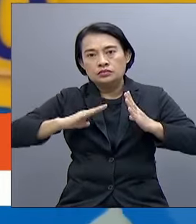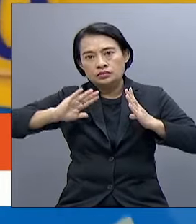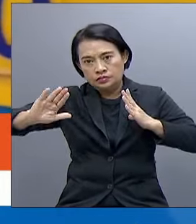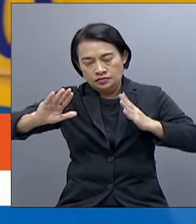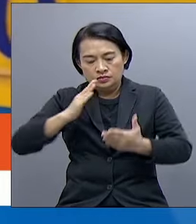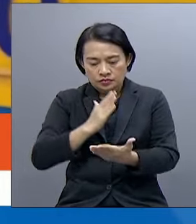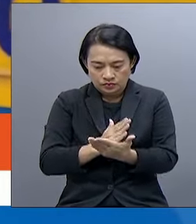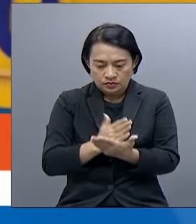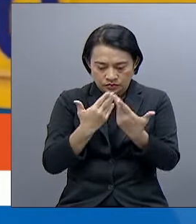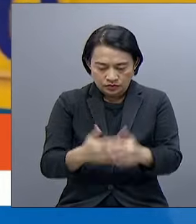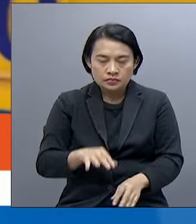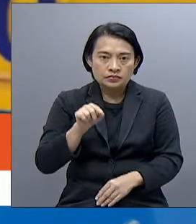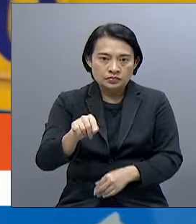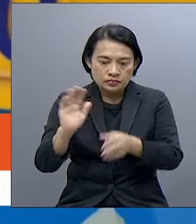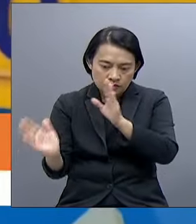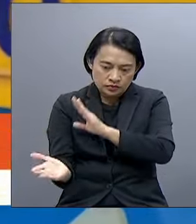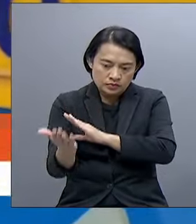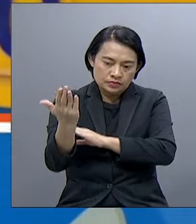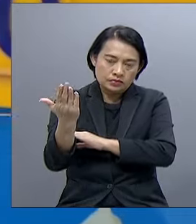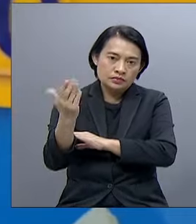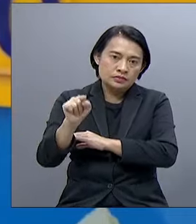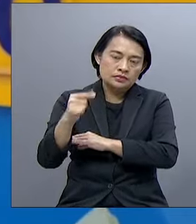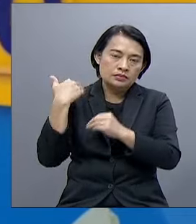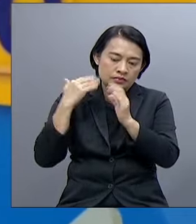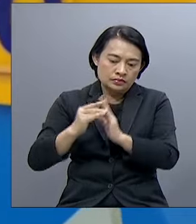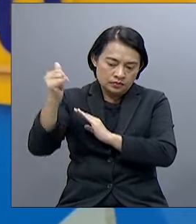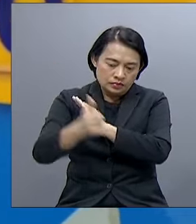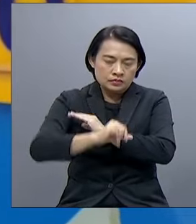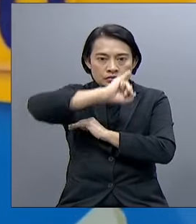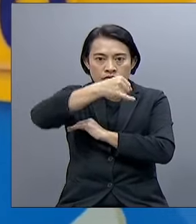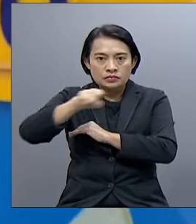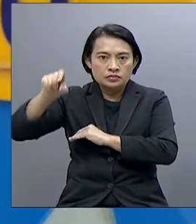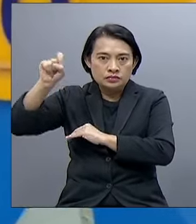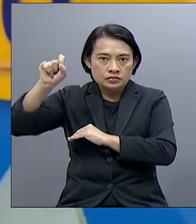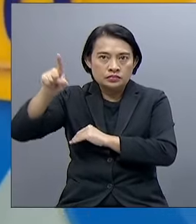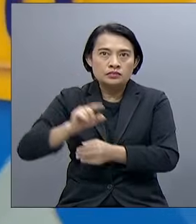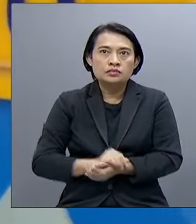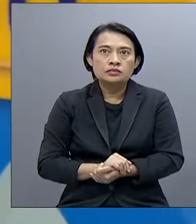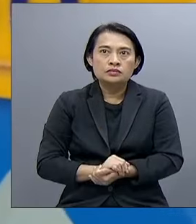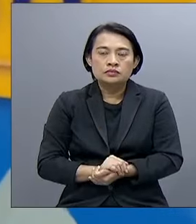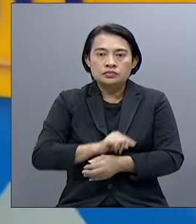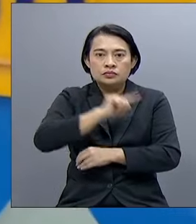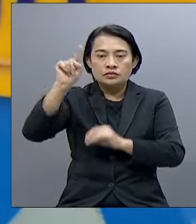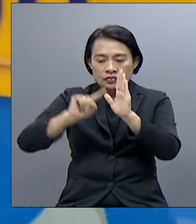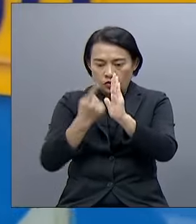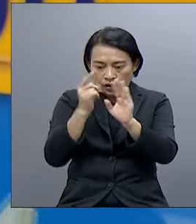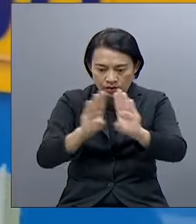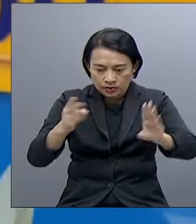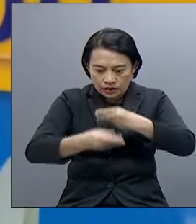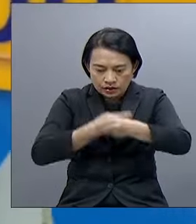แต่ว่าสายๆก็จะเริ่มมีคนออกมาแต่ช่วงวันจันทร์ถึงศุกร์นี่ก็คือวันแรกที่เราเปิดขายนะคะคนเยอะม